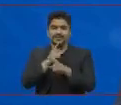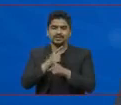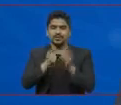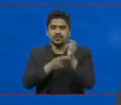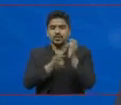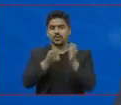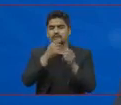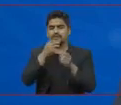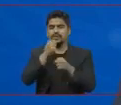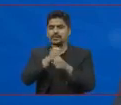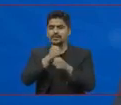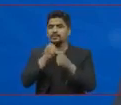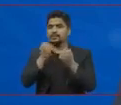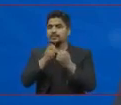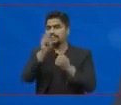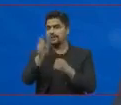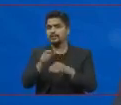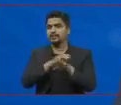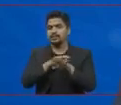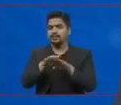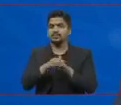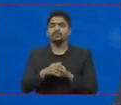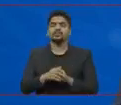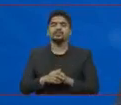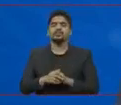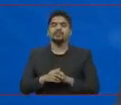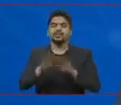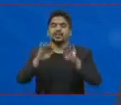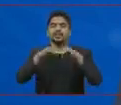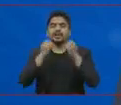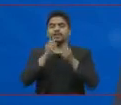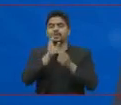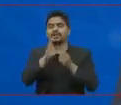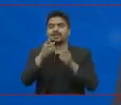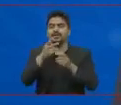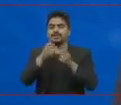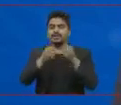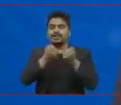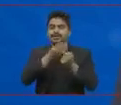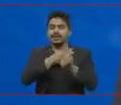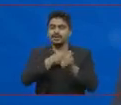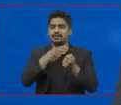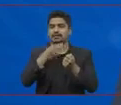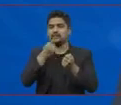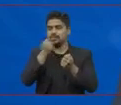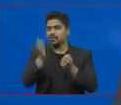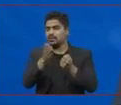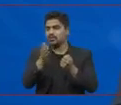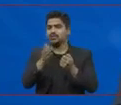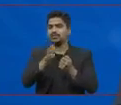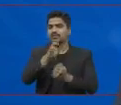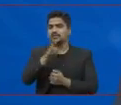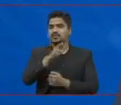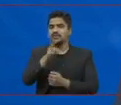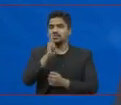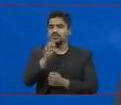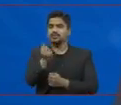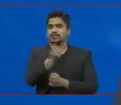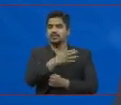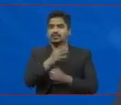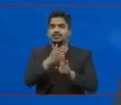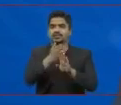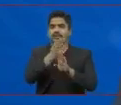औषधि व्यवसायमा संलग्न व्यक्तिहरू, सार्वजनिक यातायातका चालक तथा सहचालक र योभन्दा